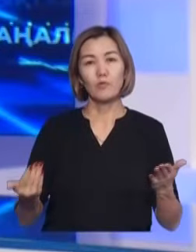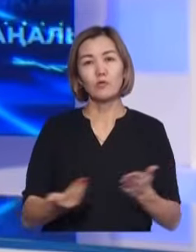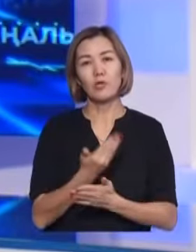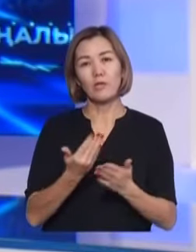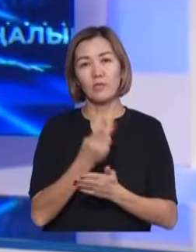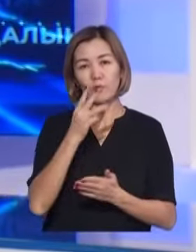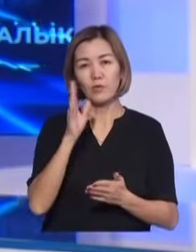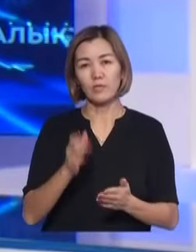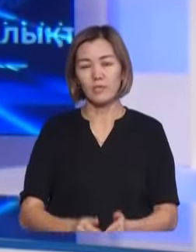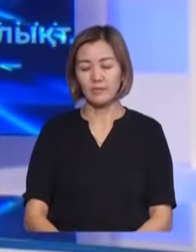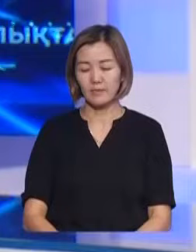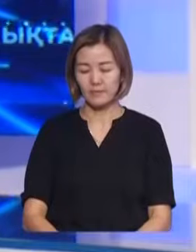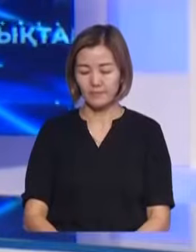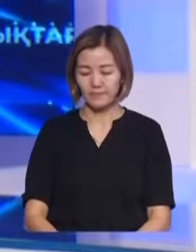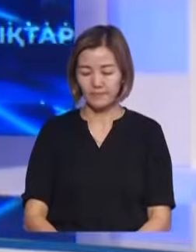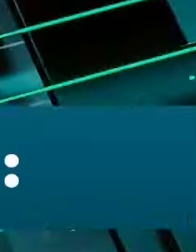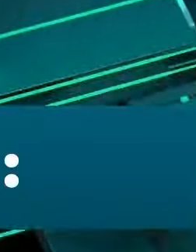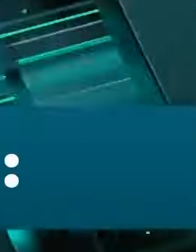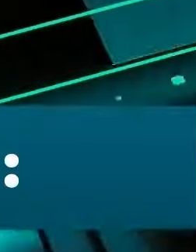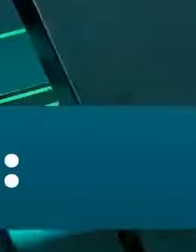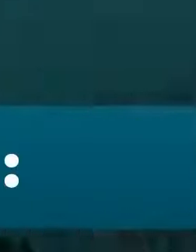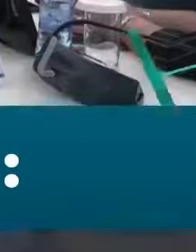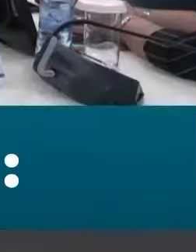Алдымен аңдатпаға кезек берелік.